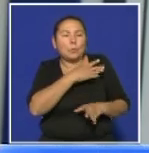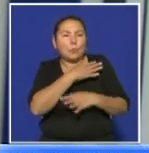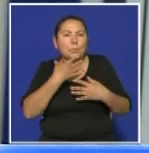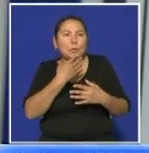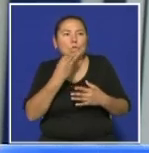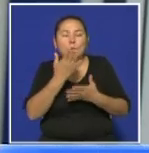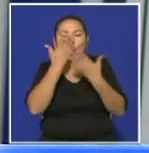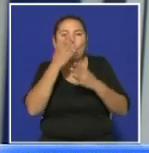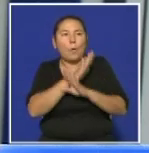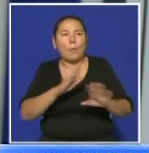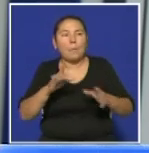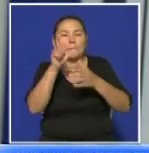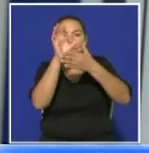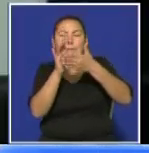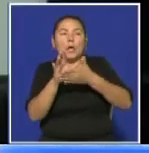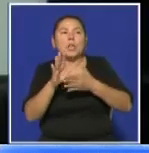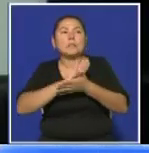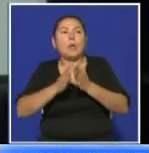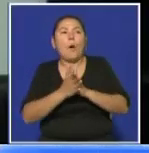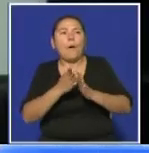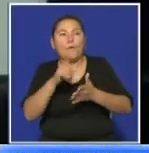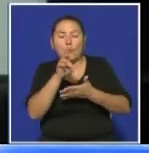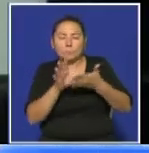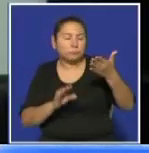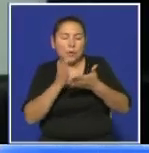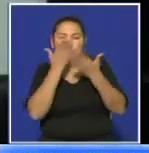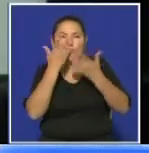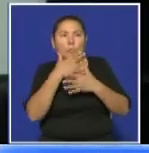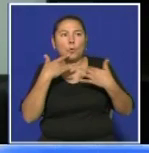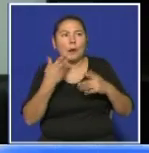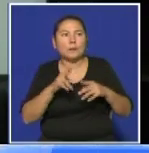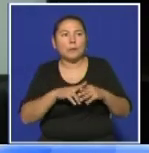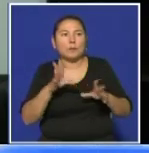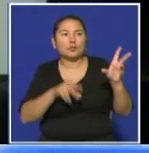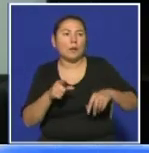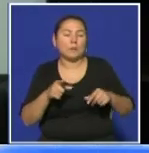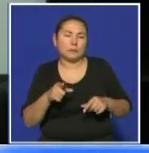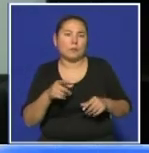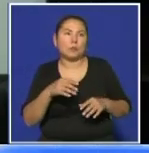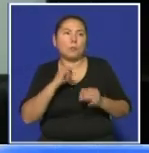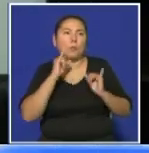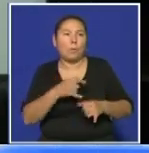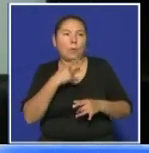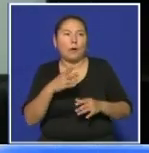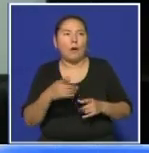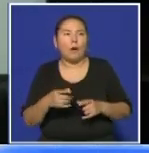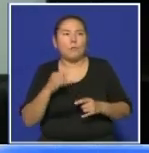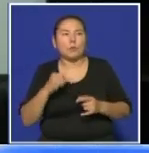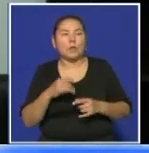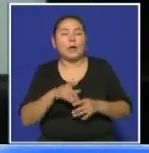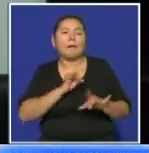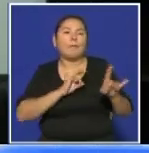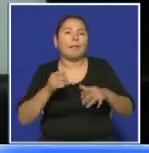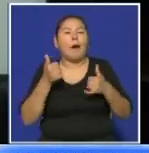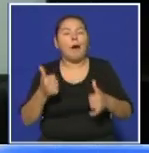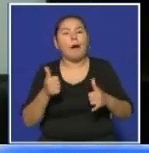шартты оқымайды. Осылайша аузы күйеді. Тен договорды адамдар көбінесе оқымайды, өйткені онлайн түрде алады. Өйткені андай жақсы